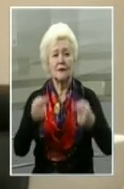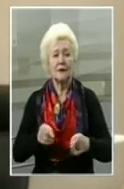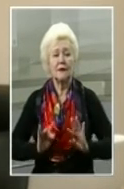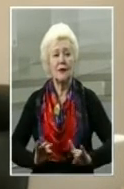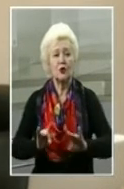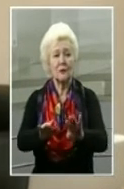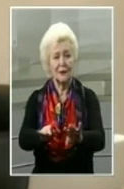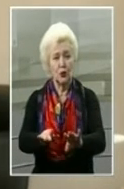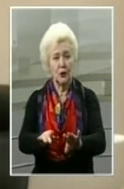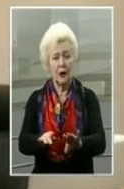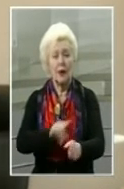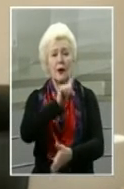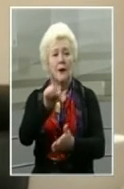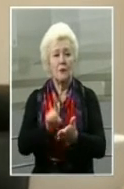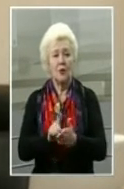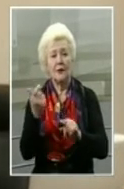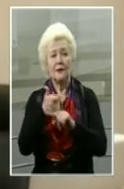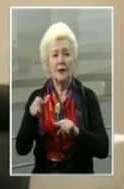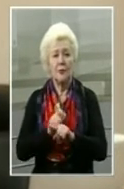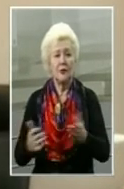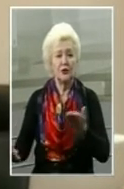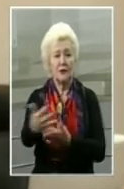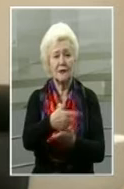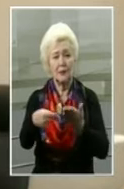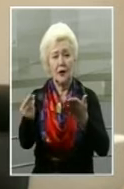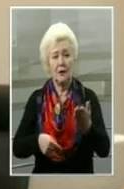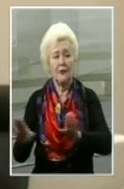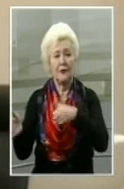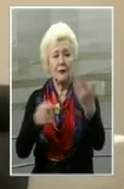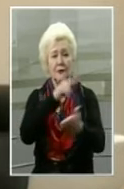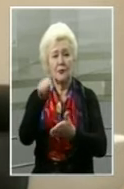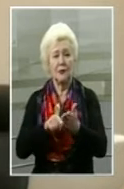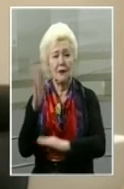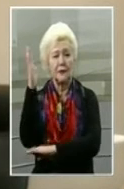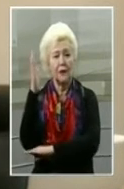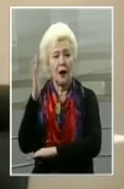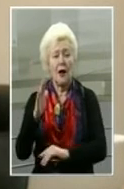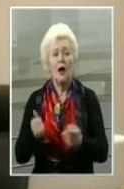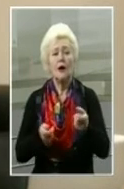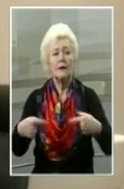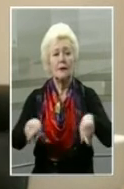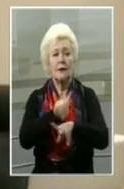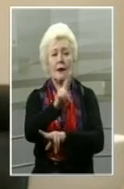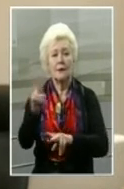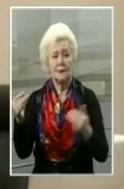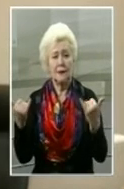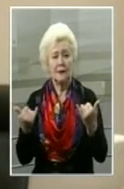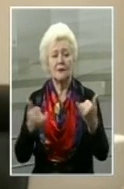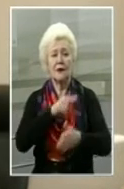процедури повинна більшість зібрати підписи і винести це питання на голосування. Оскільки це питання